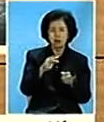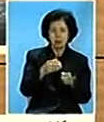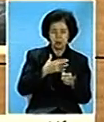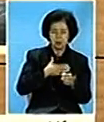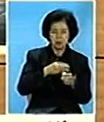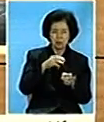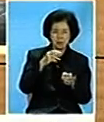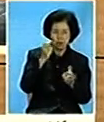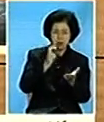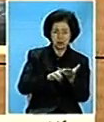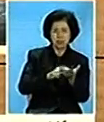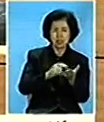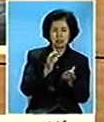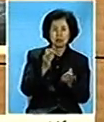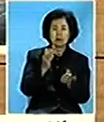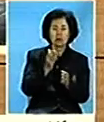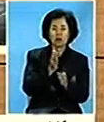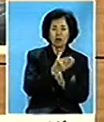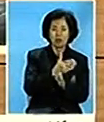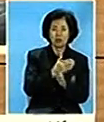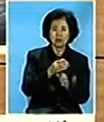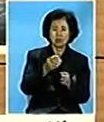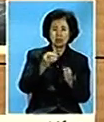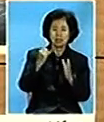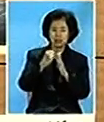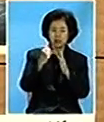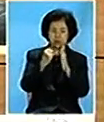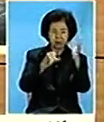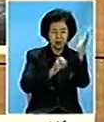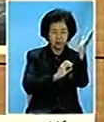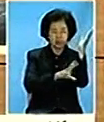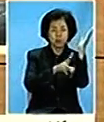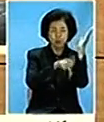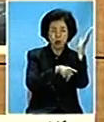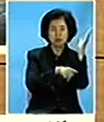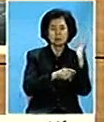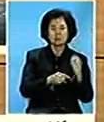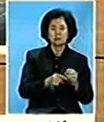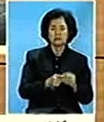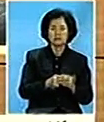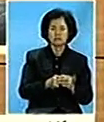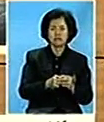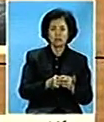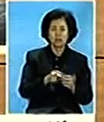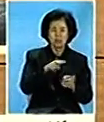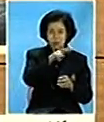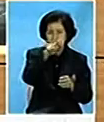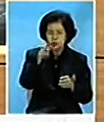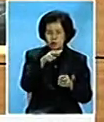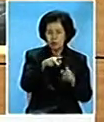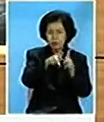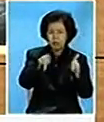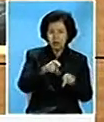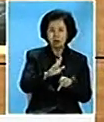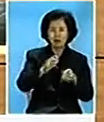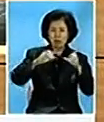ประชุมแห่งนี้ที่อำเภอละแมจังหวัดชุมพรที่อำเภอท่าชนะจังหวัดสุราษฎร์ธานีเอาสองแห่งก่อนนะไปดูครับว่าพื้นที่ของรั